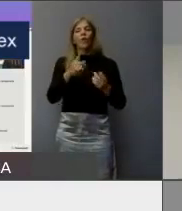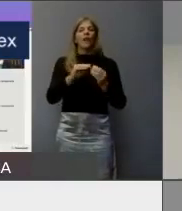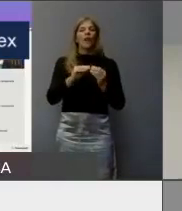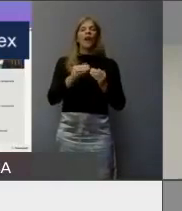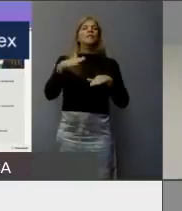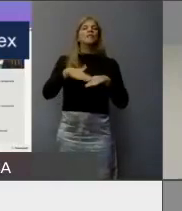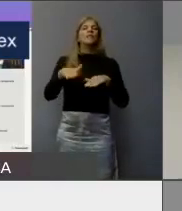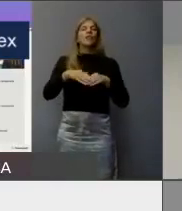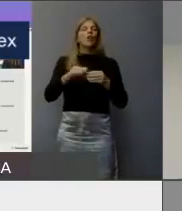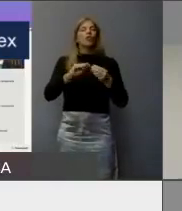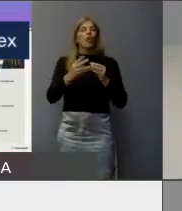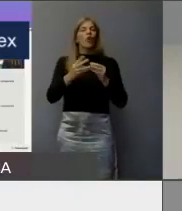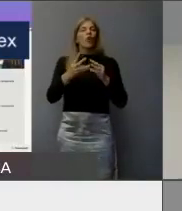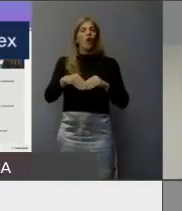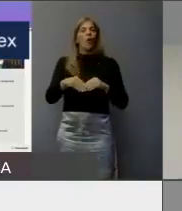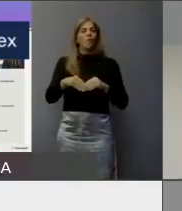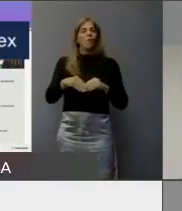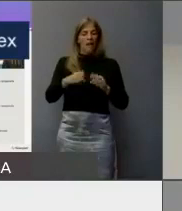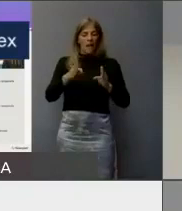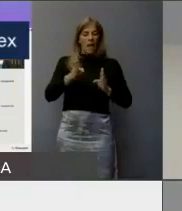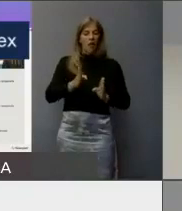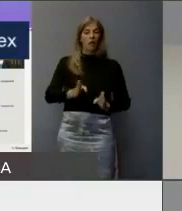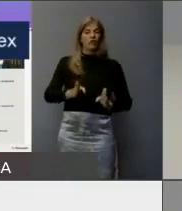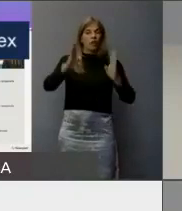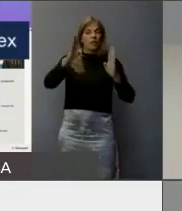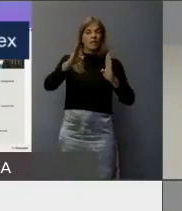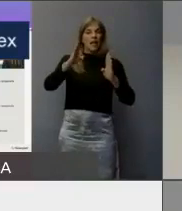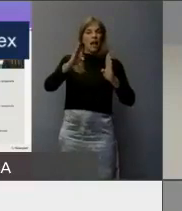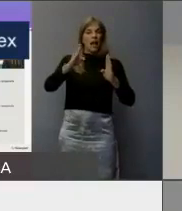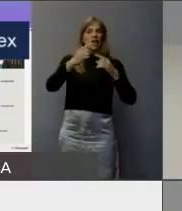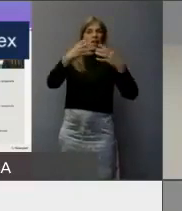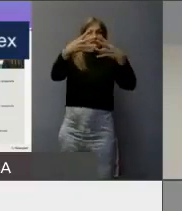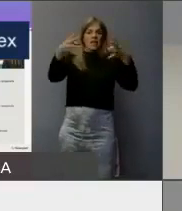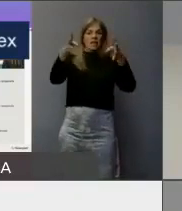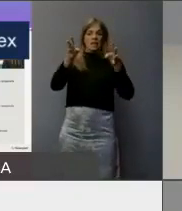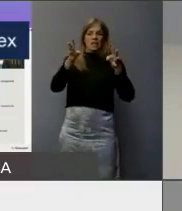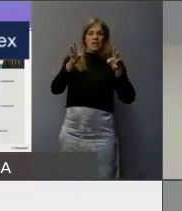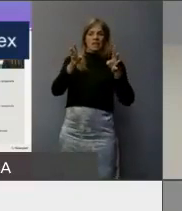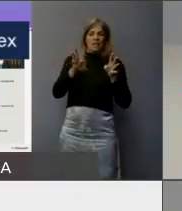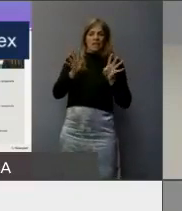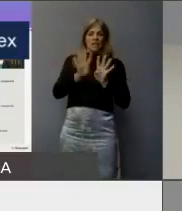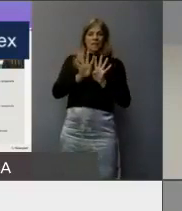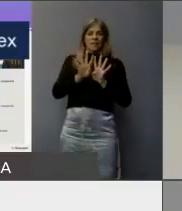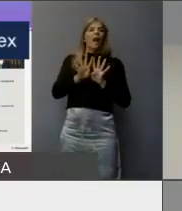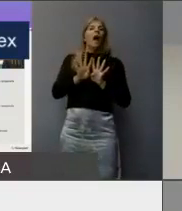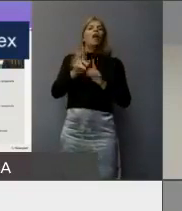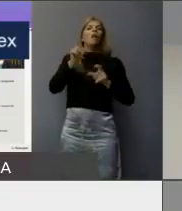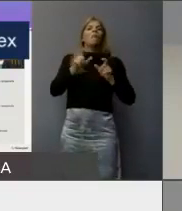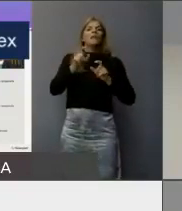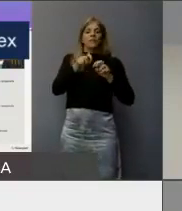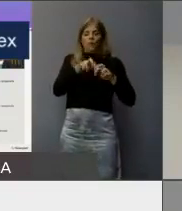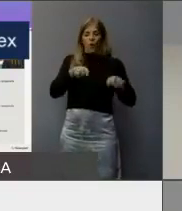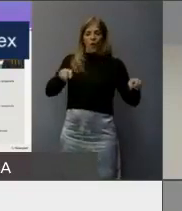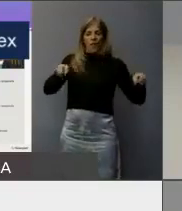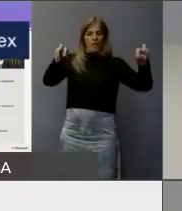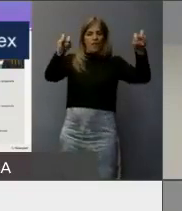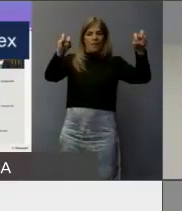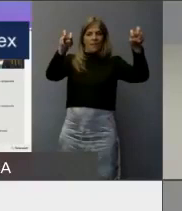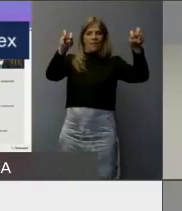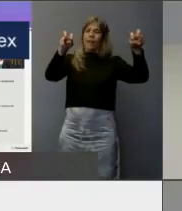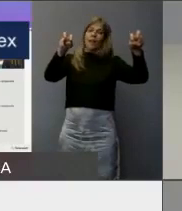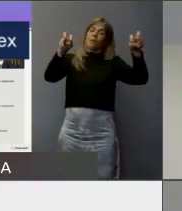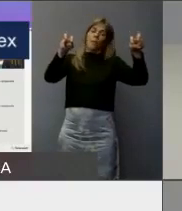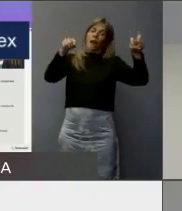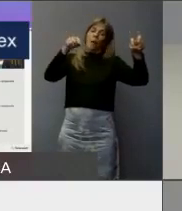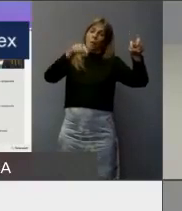la parte centrale di questa via ma è evidente che questo non è minimamente una soluzione del problema anche perché intanto